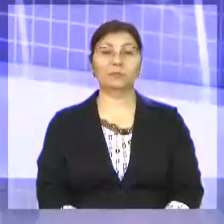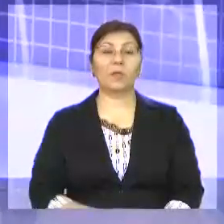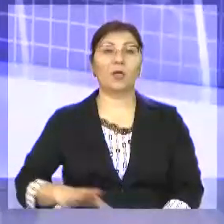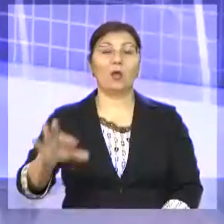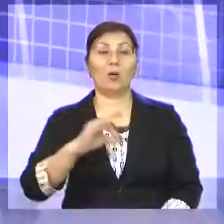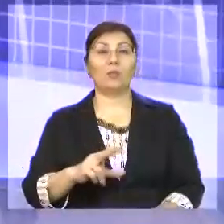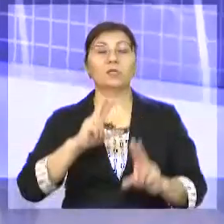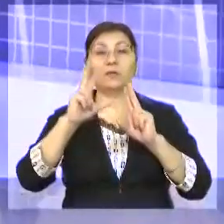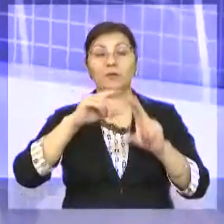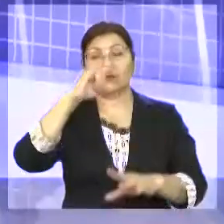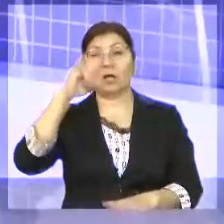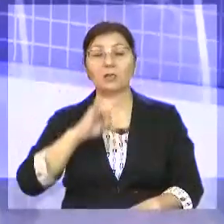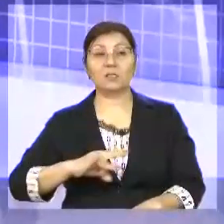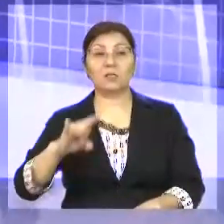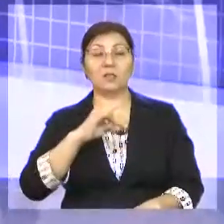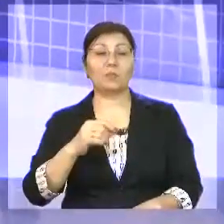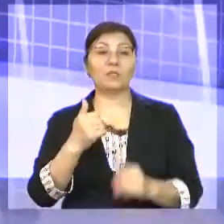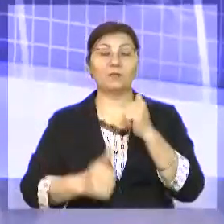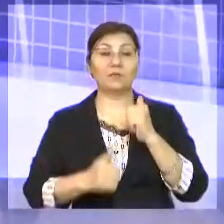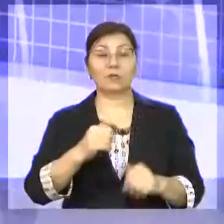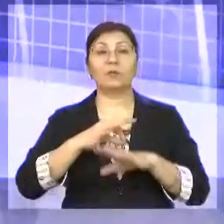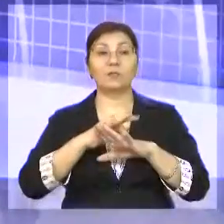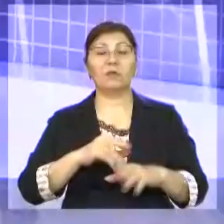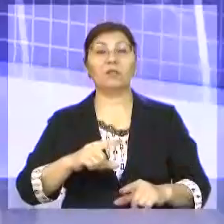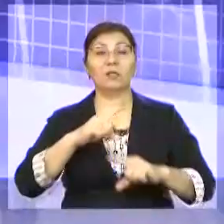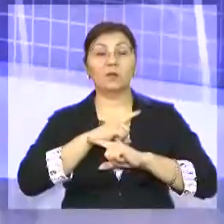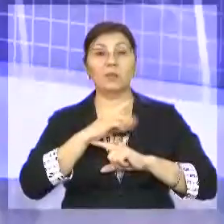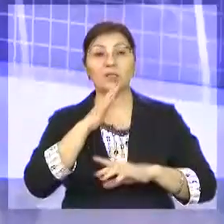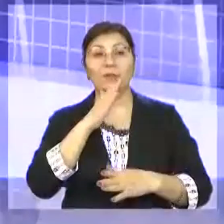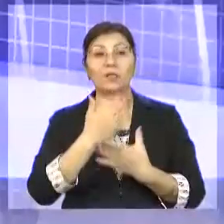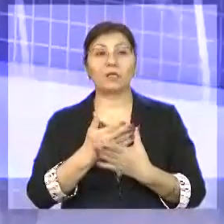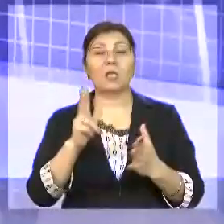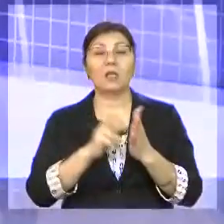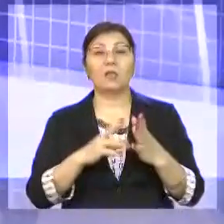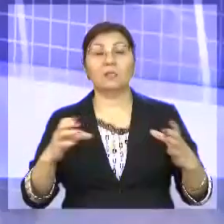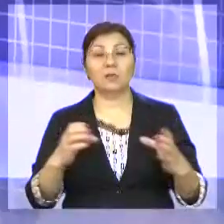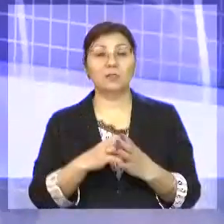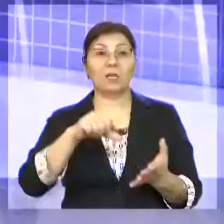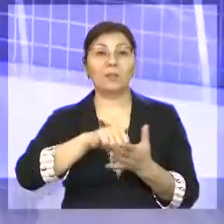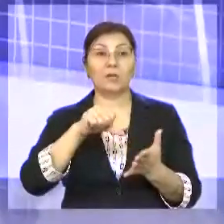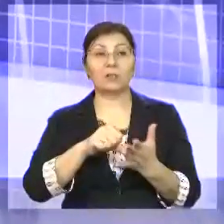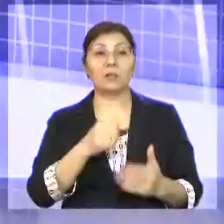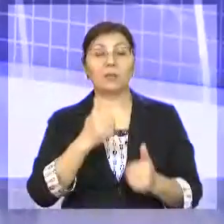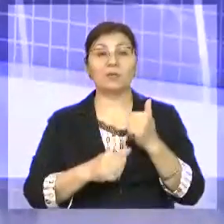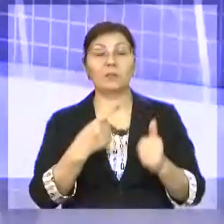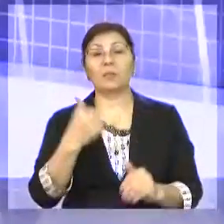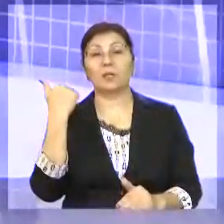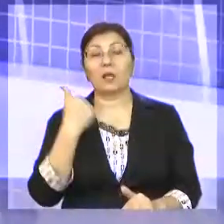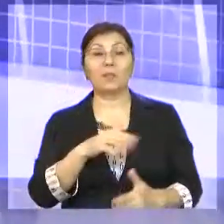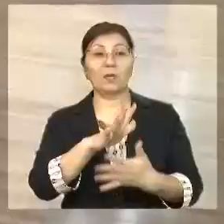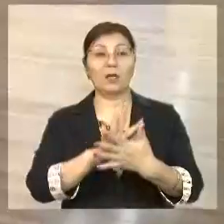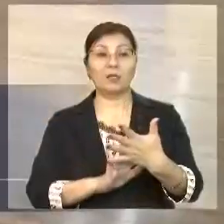Өңірде волейболдан Қазақстан Республикасының чемпионаты өтіп жатыр. Бұл финалдық кезең ақтық сында 8 команда бақ сынауда. Шарыс бір аптаға